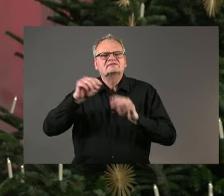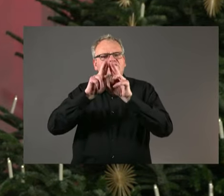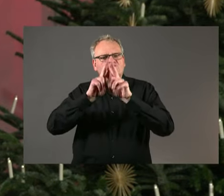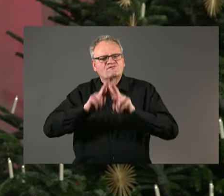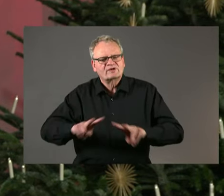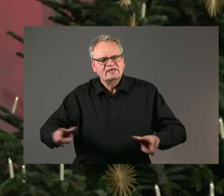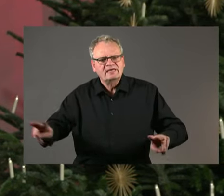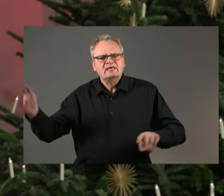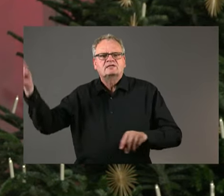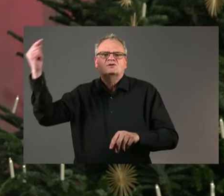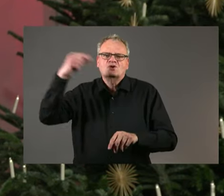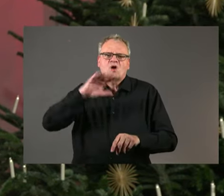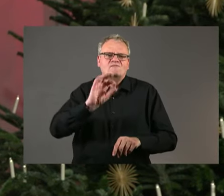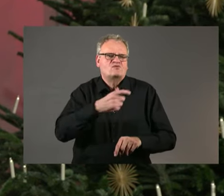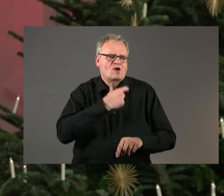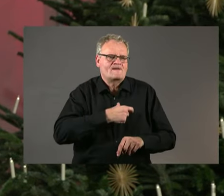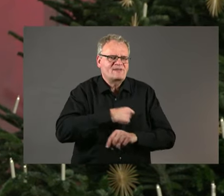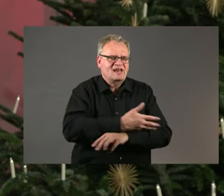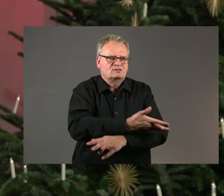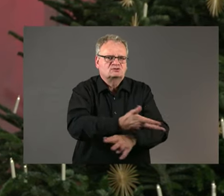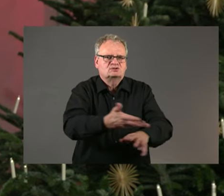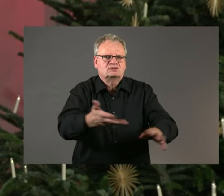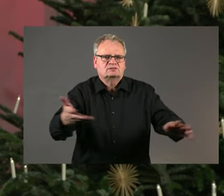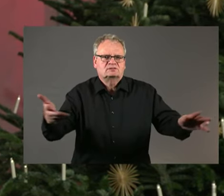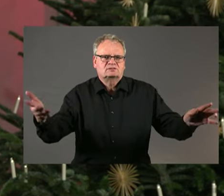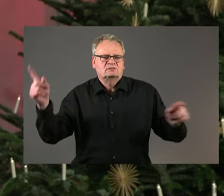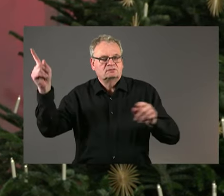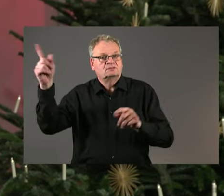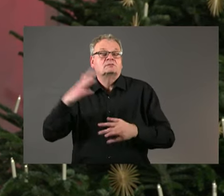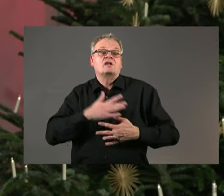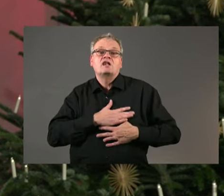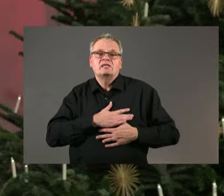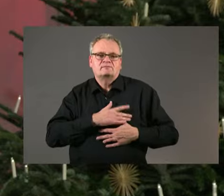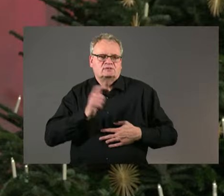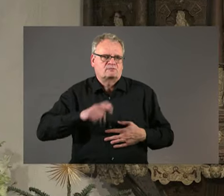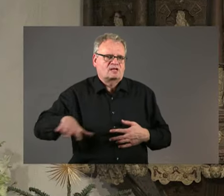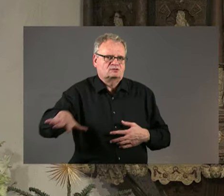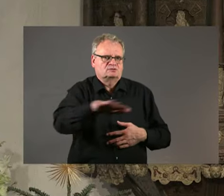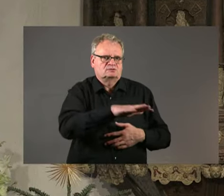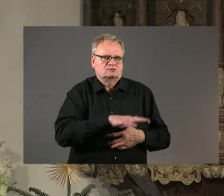den Menschen, denen er sich in Liebe zuwendet.